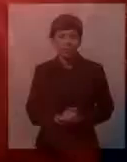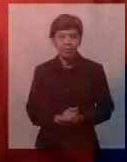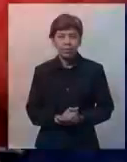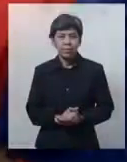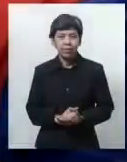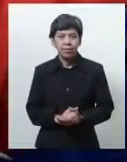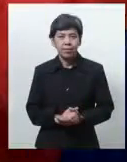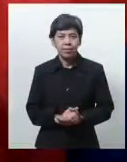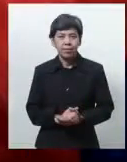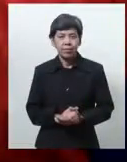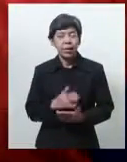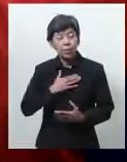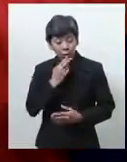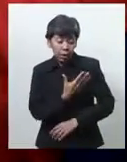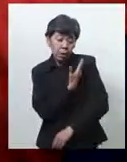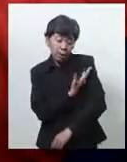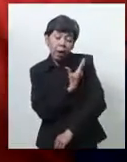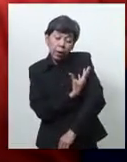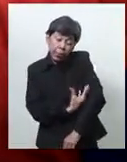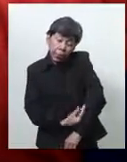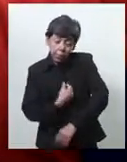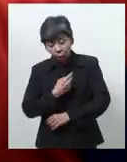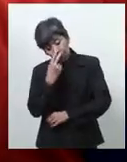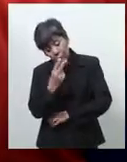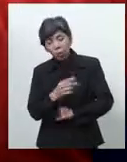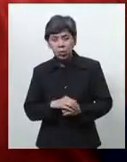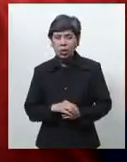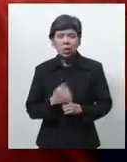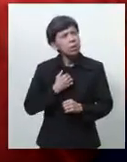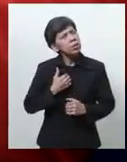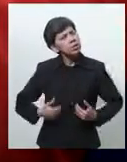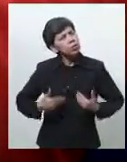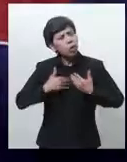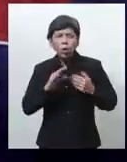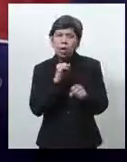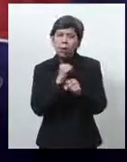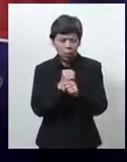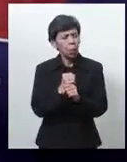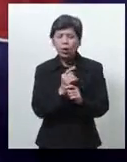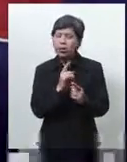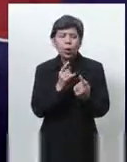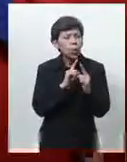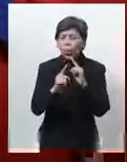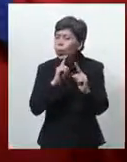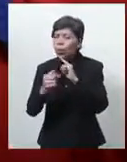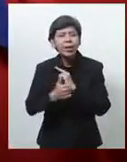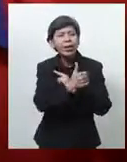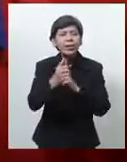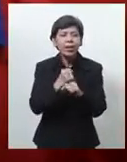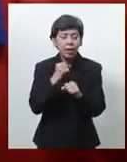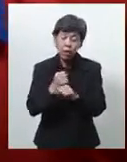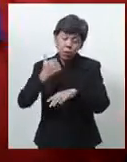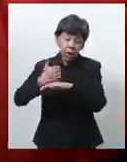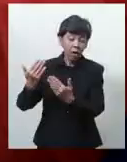ขนาดเขาแบบแข็งเขาไม่ดีข้างเงี้ยเขาก็ยังใช้ชีวิตปกติทำงานปกติเข้าคนอื่นง่ายด้วยครับคืองานไหนเข